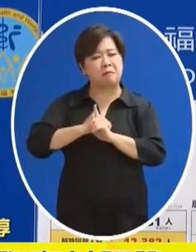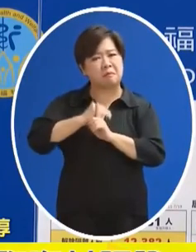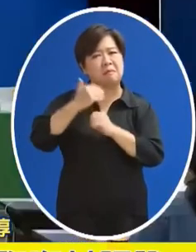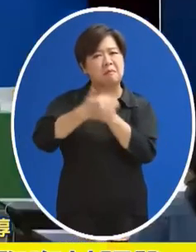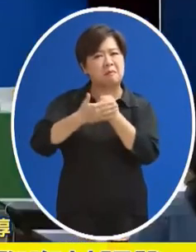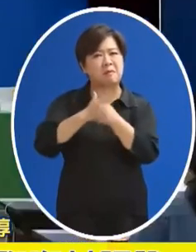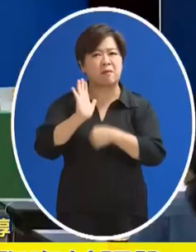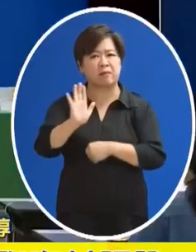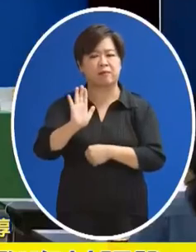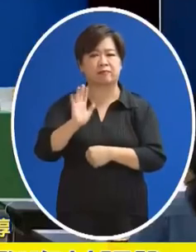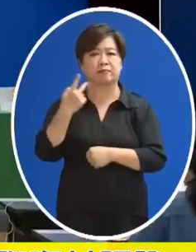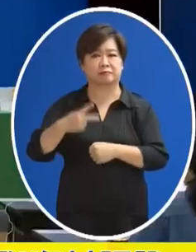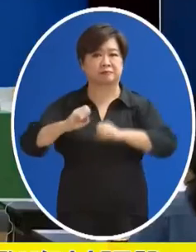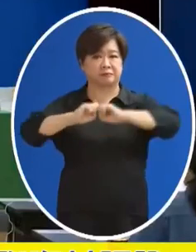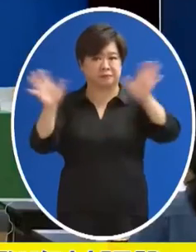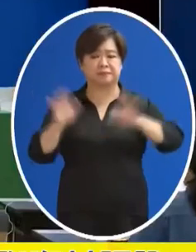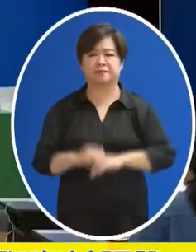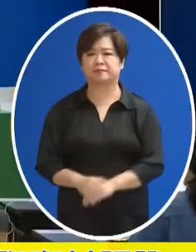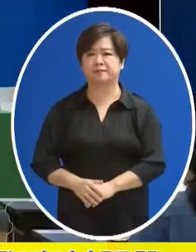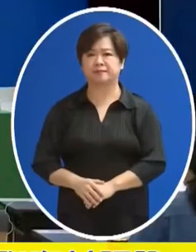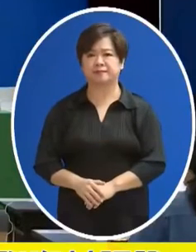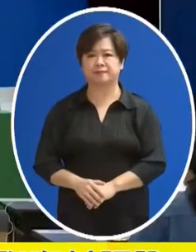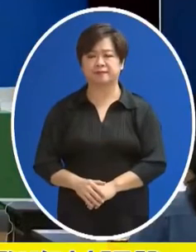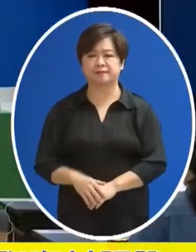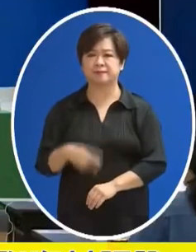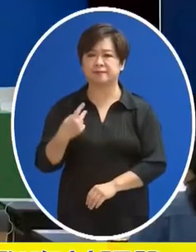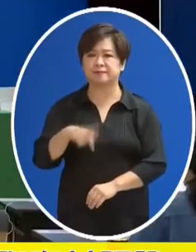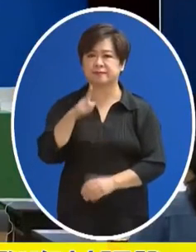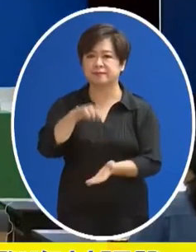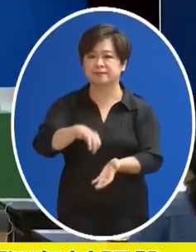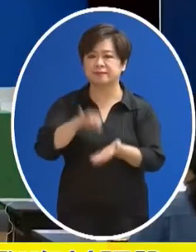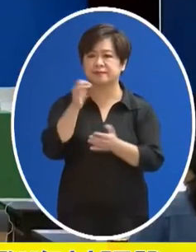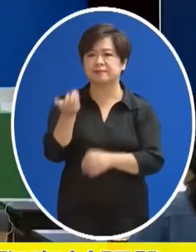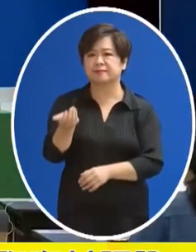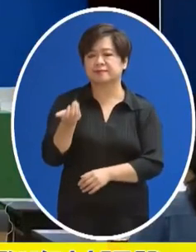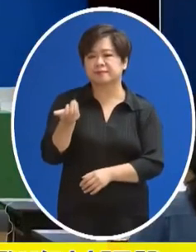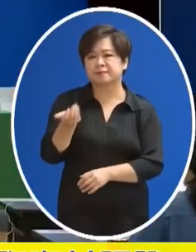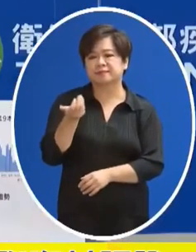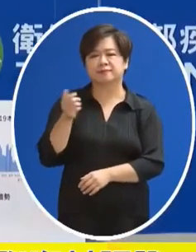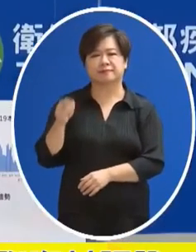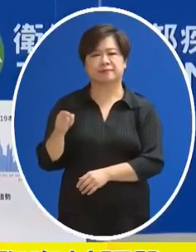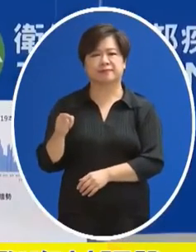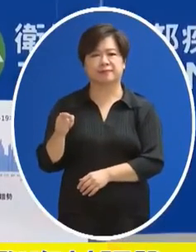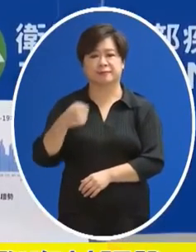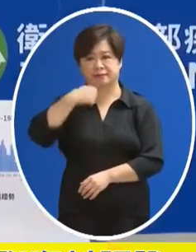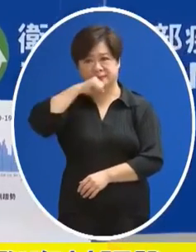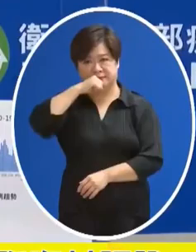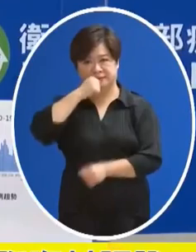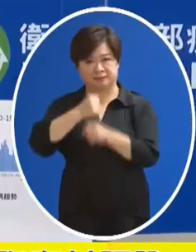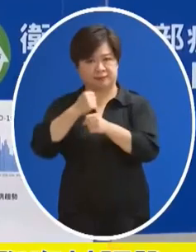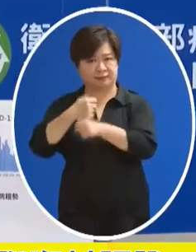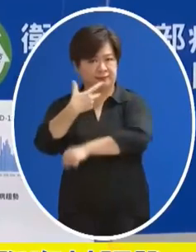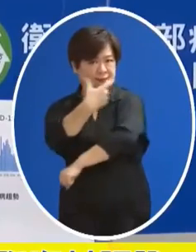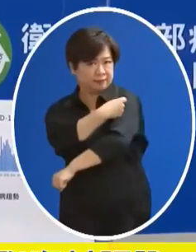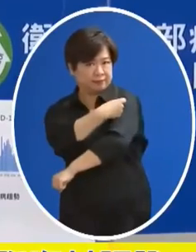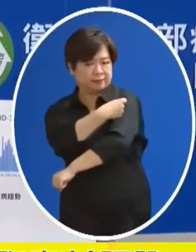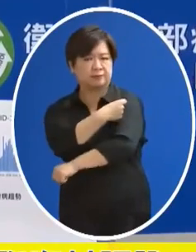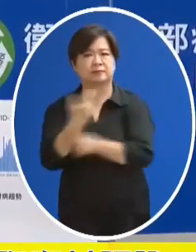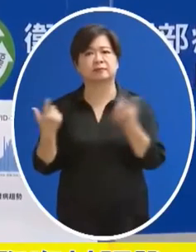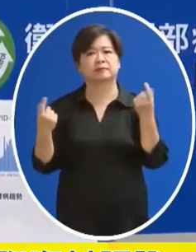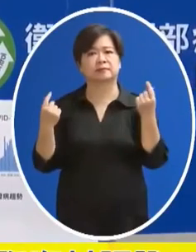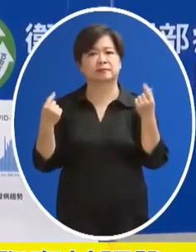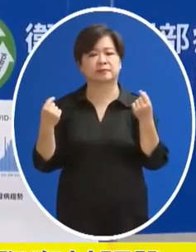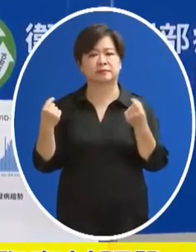议。 好，那至于在刚才讲好像讲也一样，那在国产的疫苗还是一样，我们要